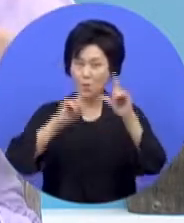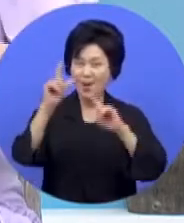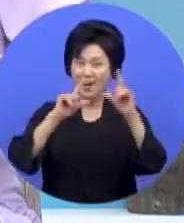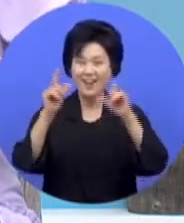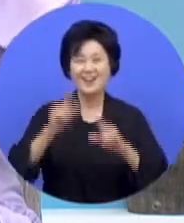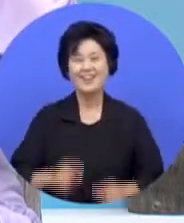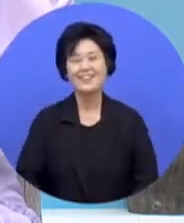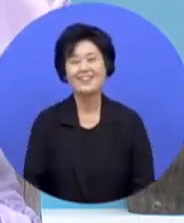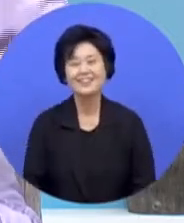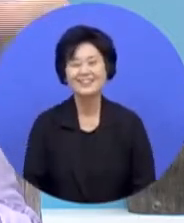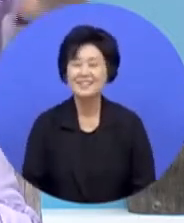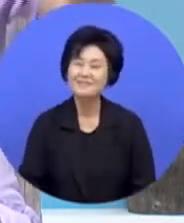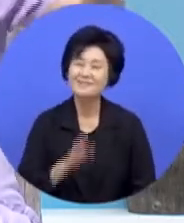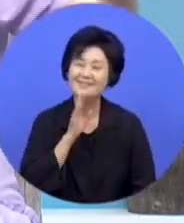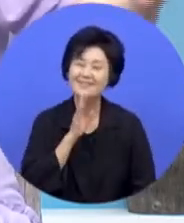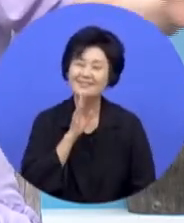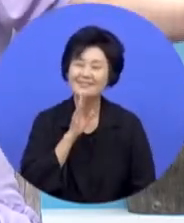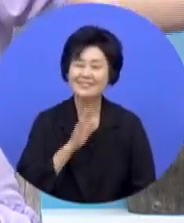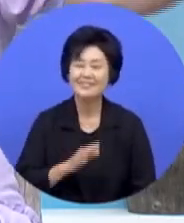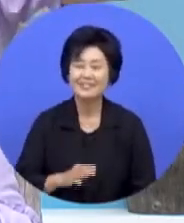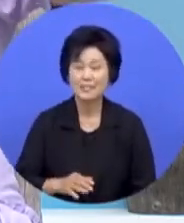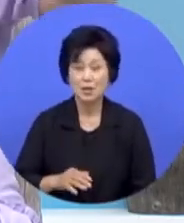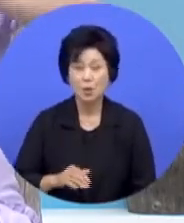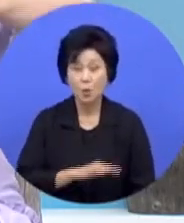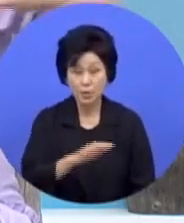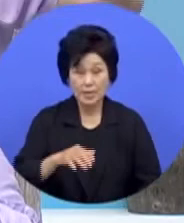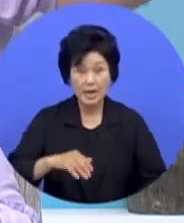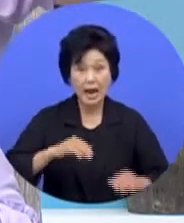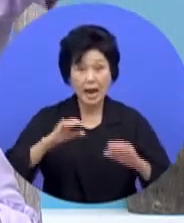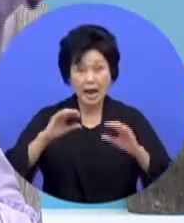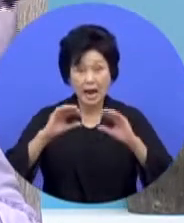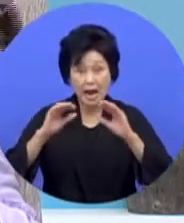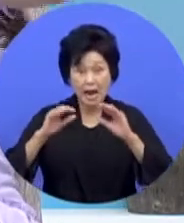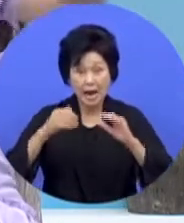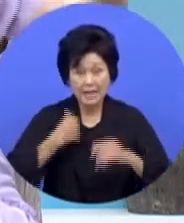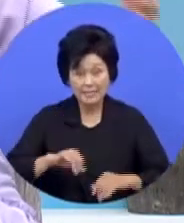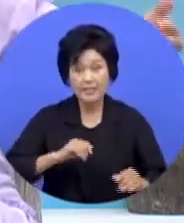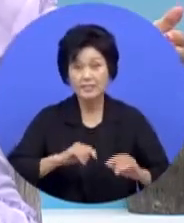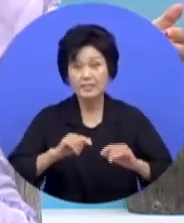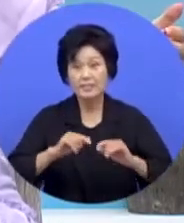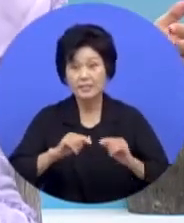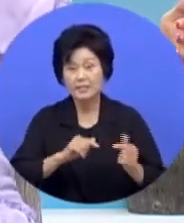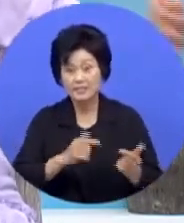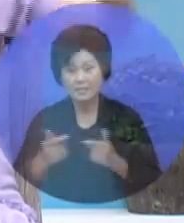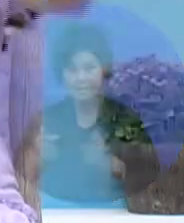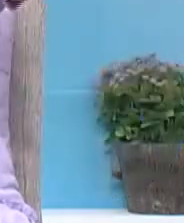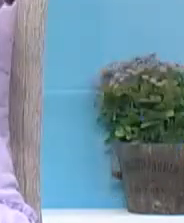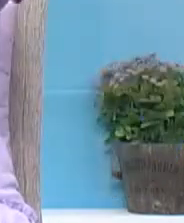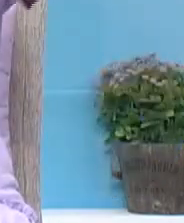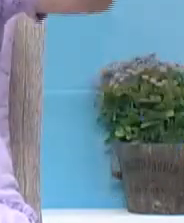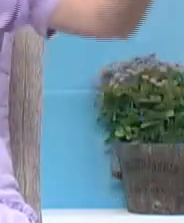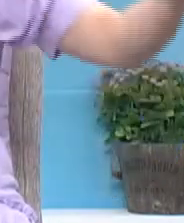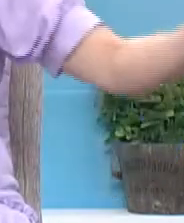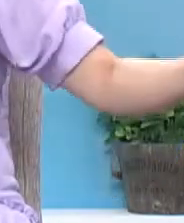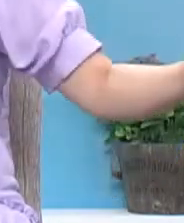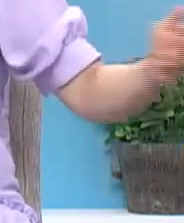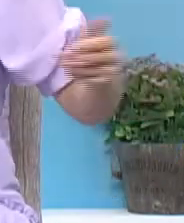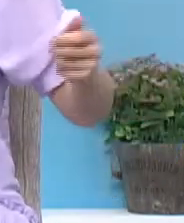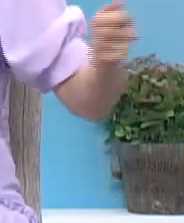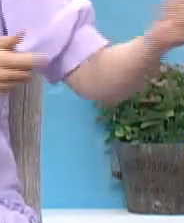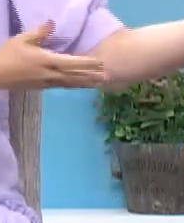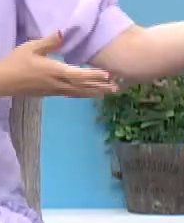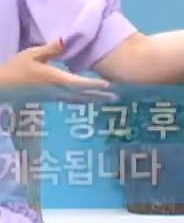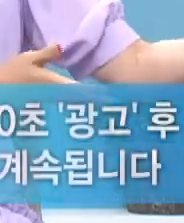우리가 관계를. 아이들을 방목하는 거랑 그 방목이 그 울타리는 있어야 되거든요. 그렇지, 그렇지, 그렇지. 우리는 하나님이라는 틀